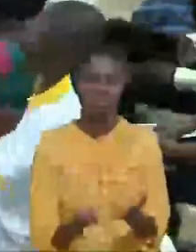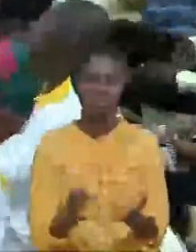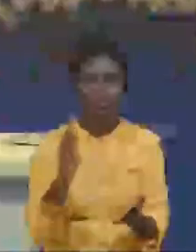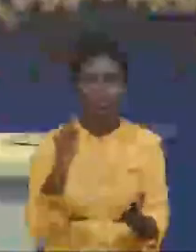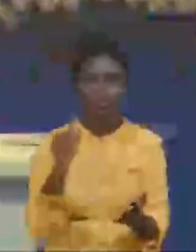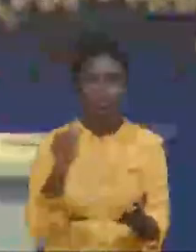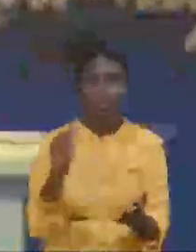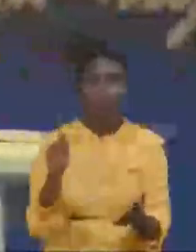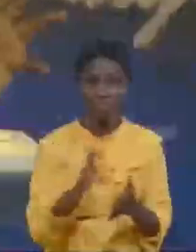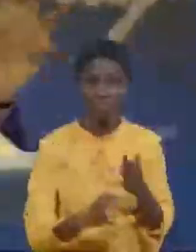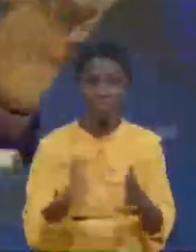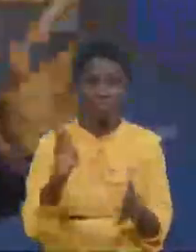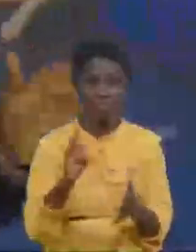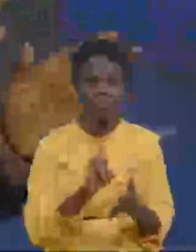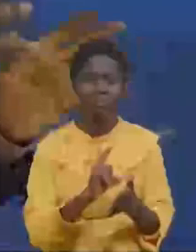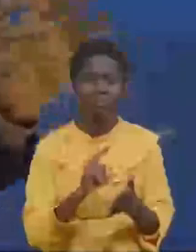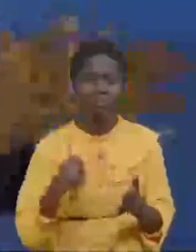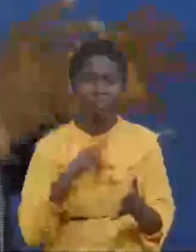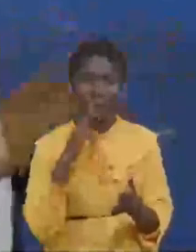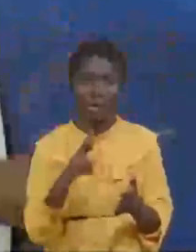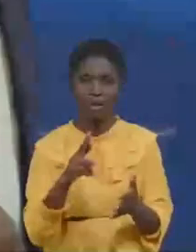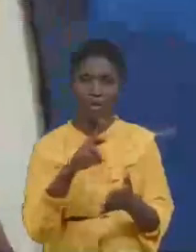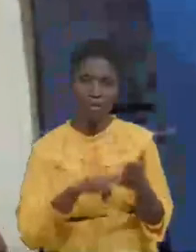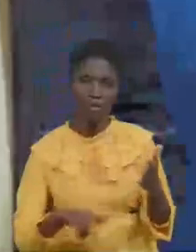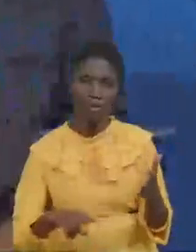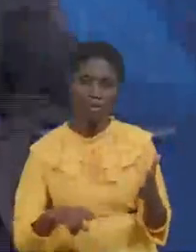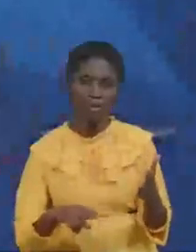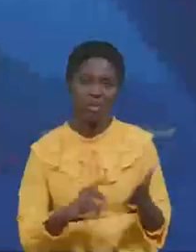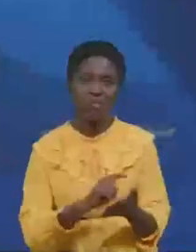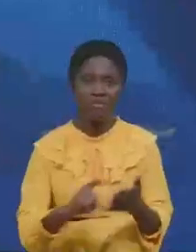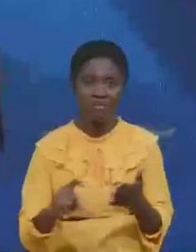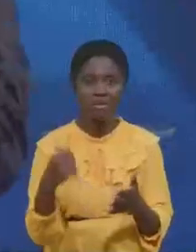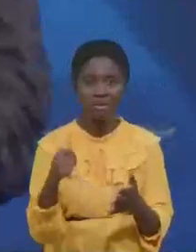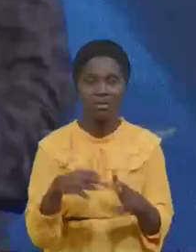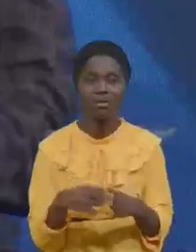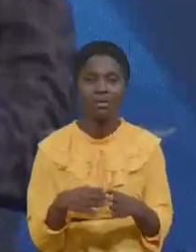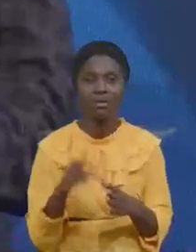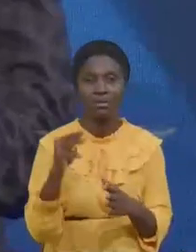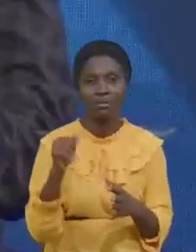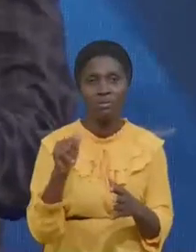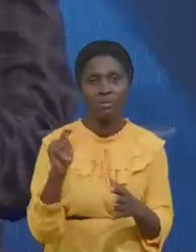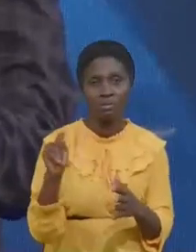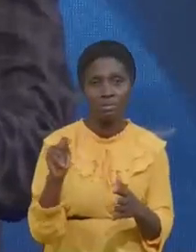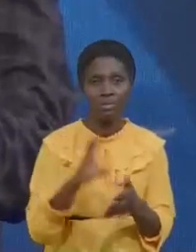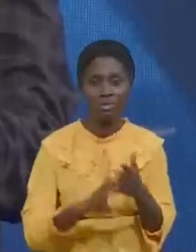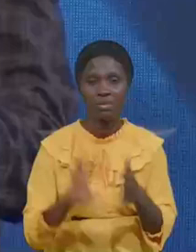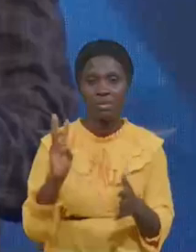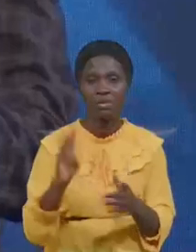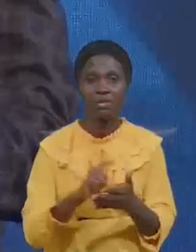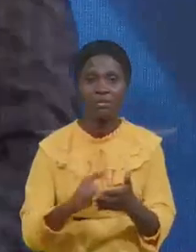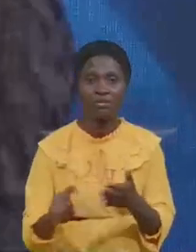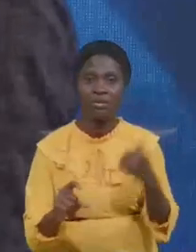Et nous allons voir verset 10. Matthieu chapitre 6, verset